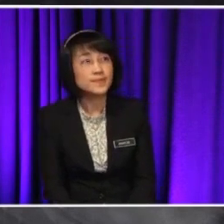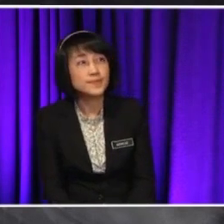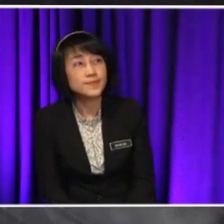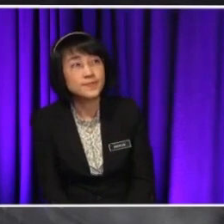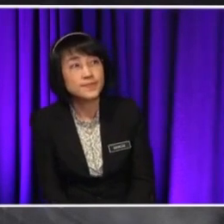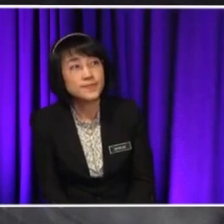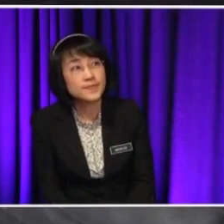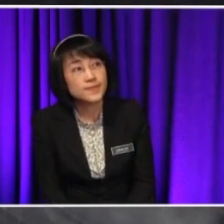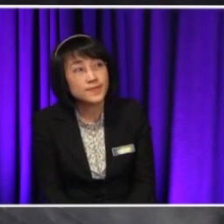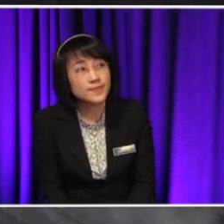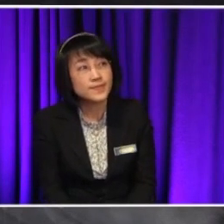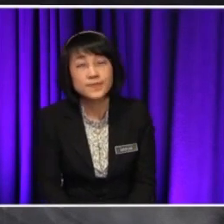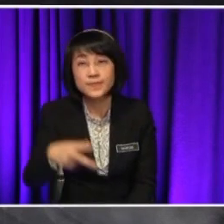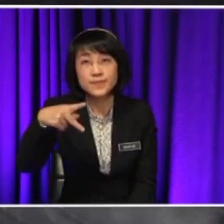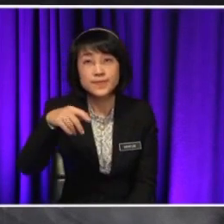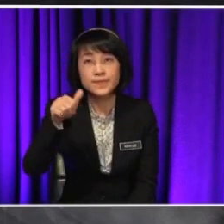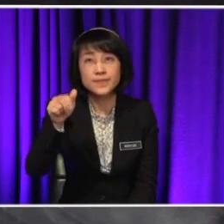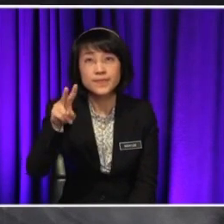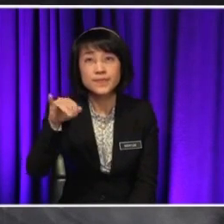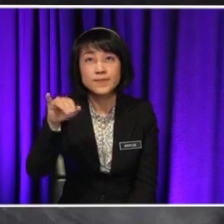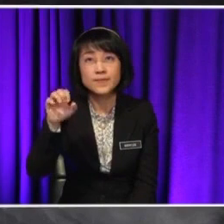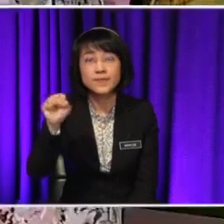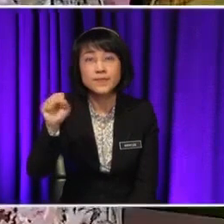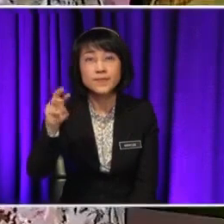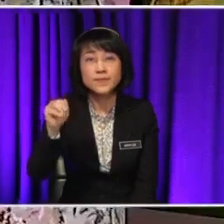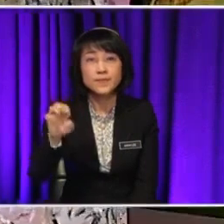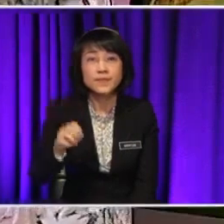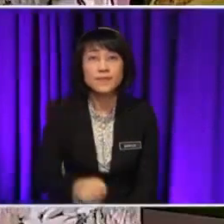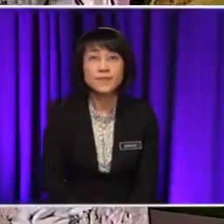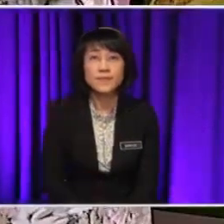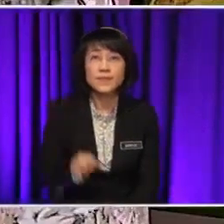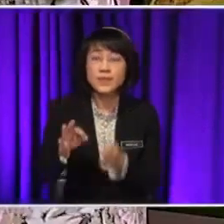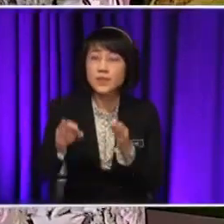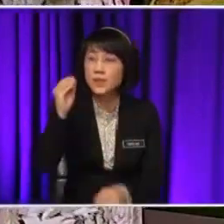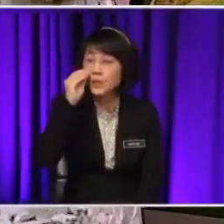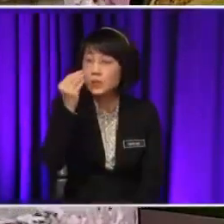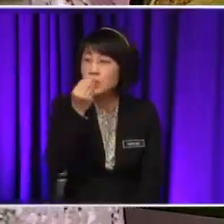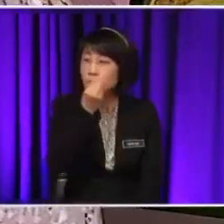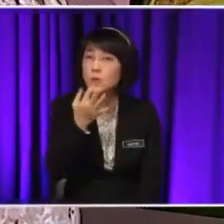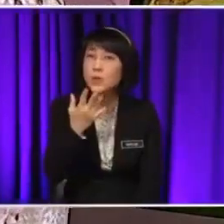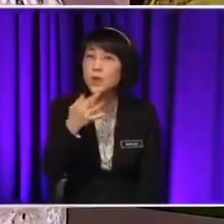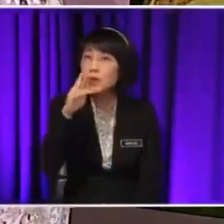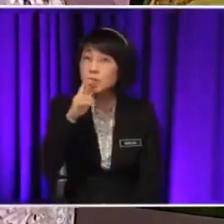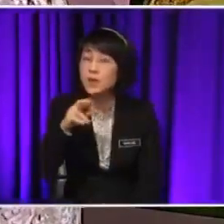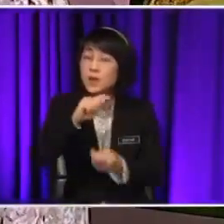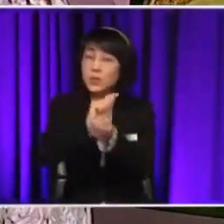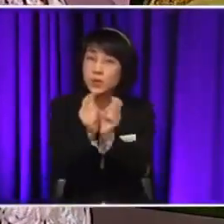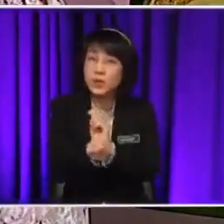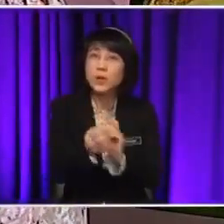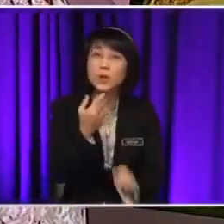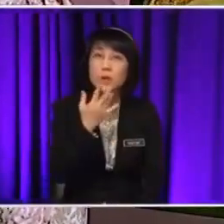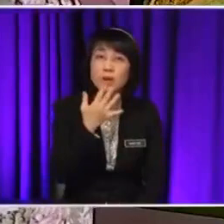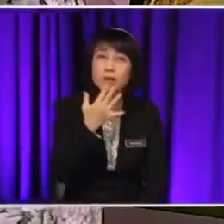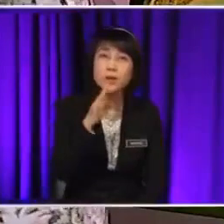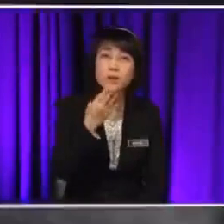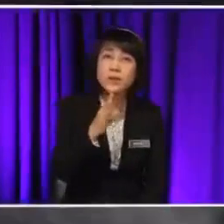idea peniruan. Maksudnya dia kalau bunga tu warna merah, dia boleh ubah bunga jadi warna biru. Okey, ini aliran Fauvisme. Okey?